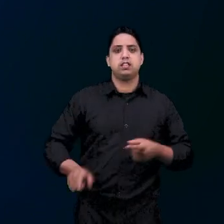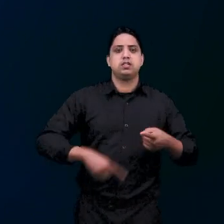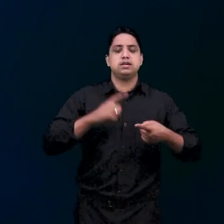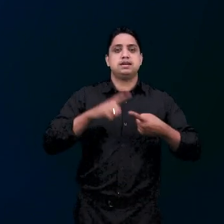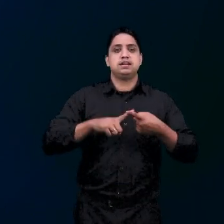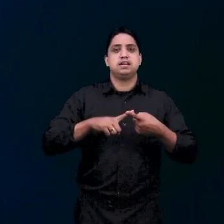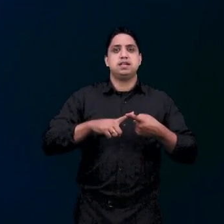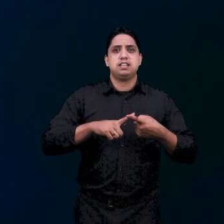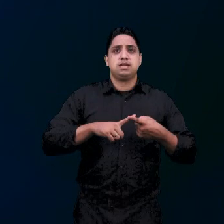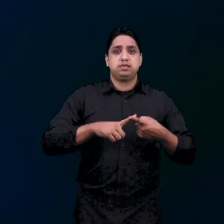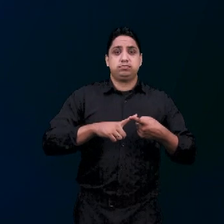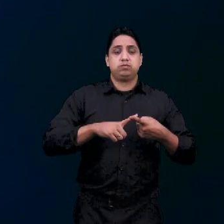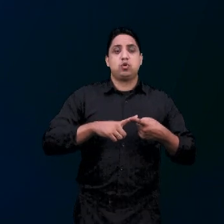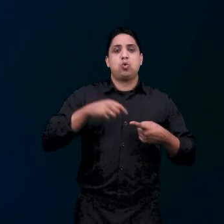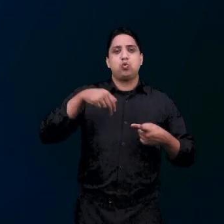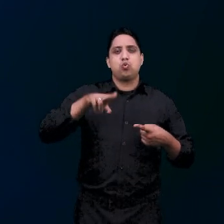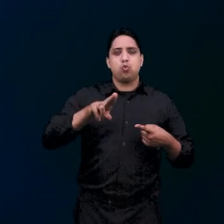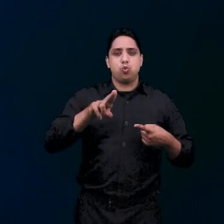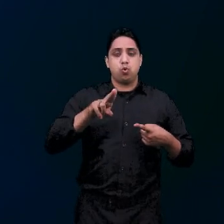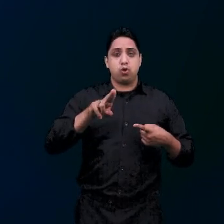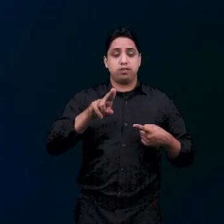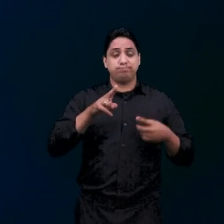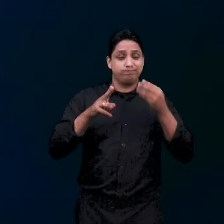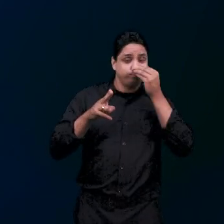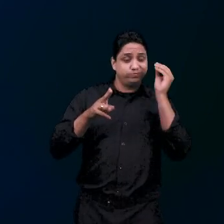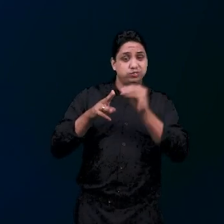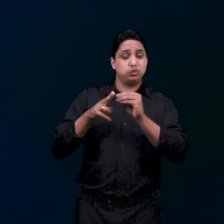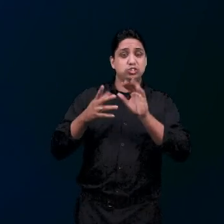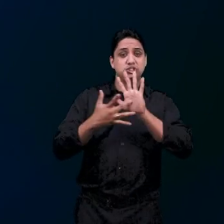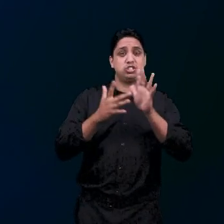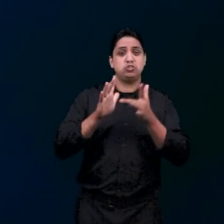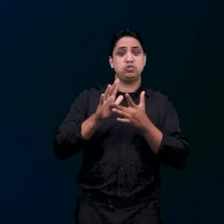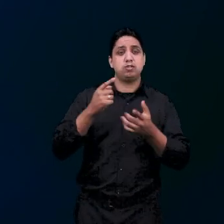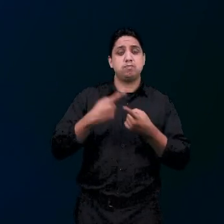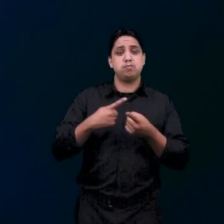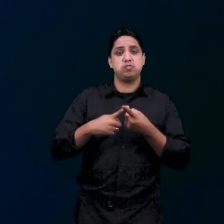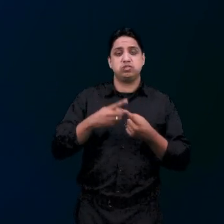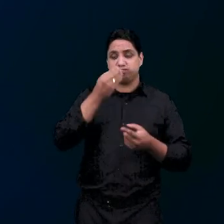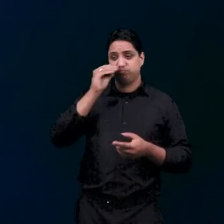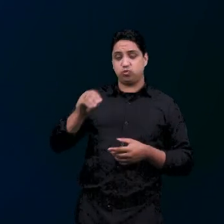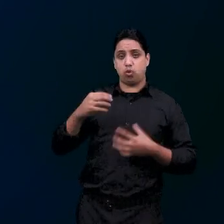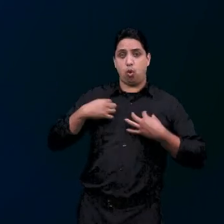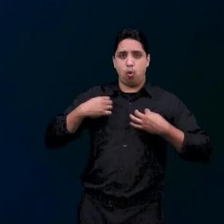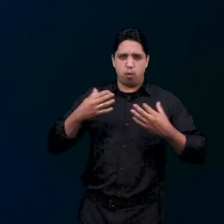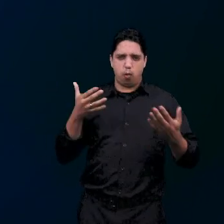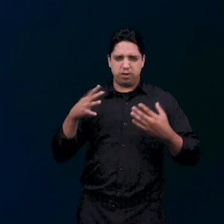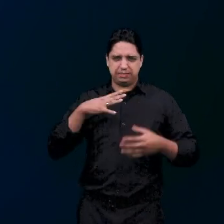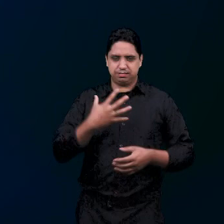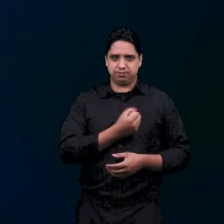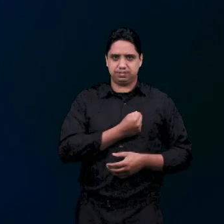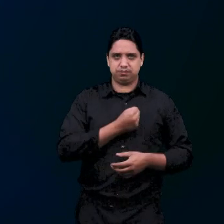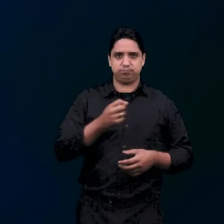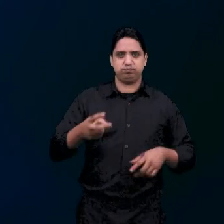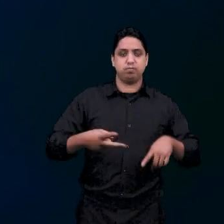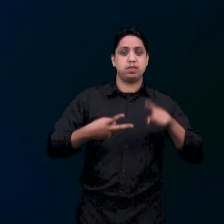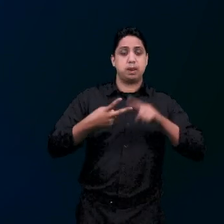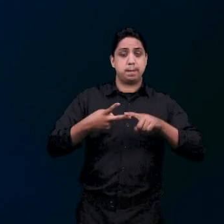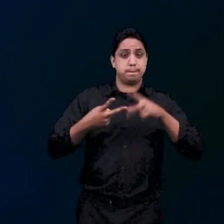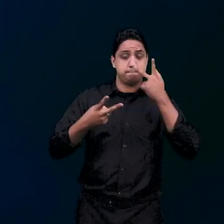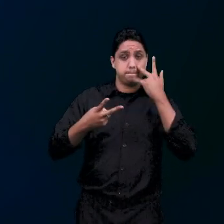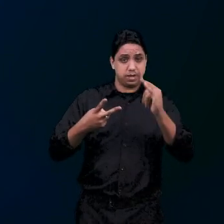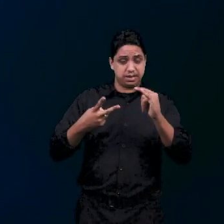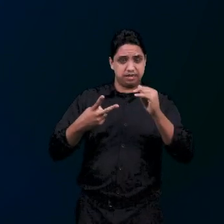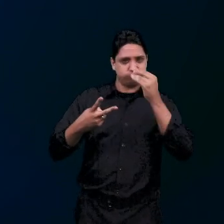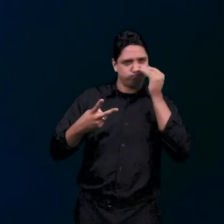le nu, parce qu'il a rejeté les habits de salut. Et je retrouvais comme réjection au Père,